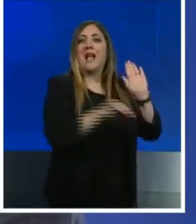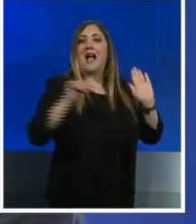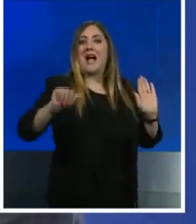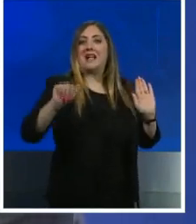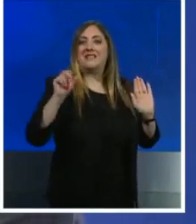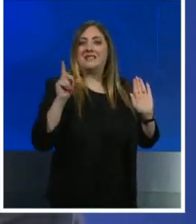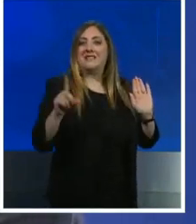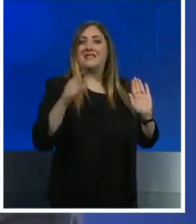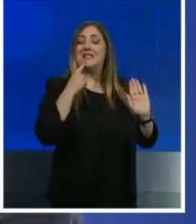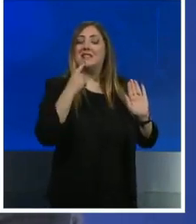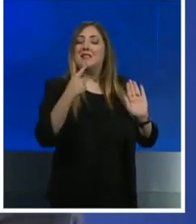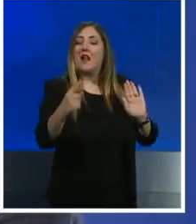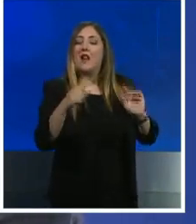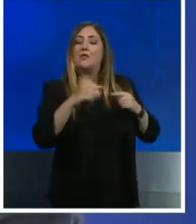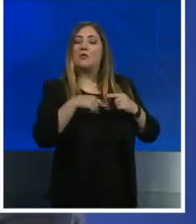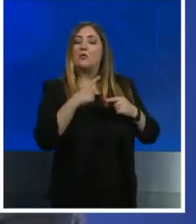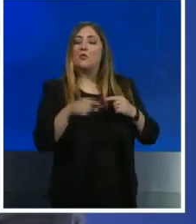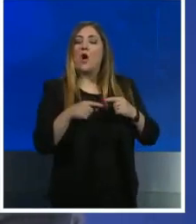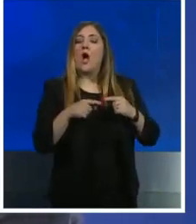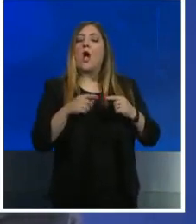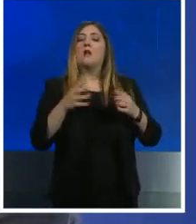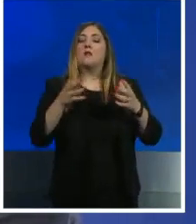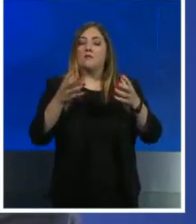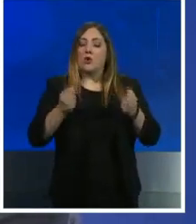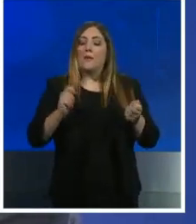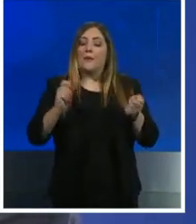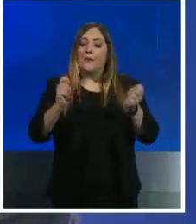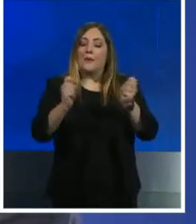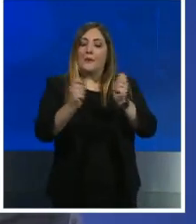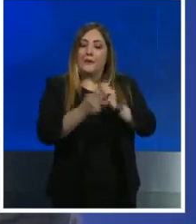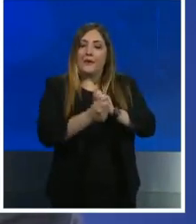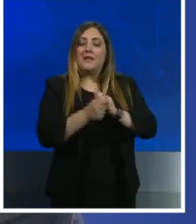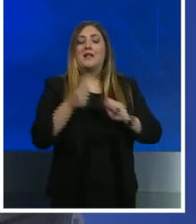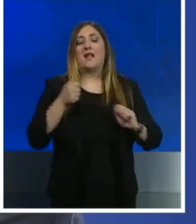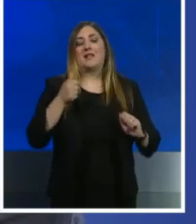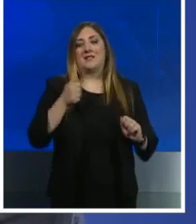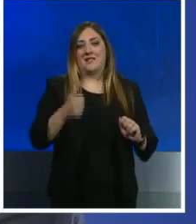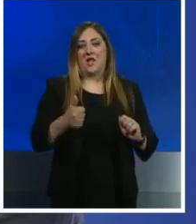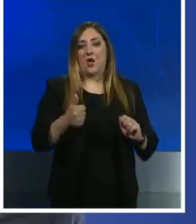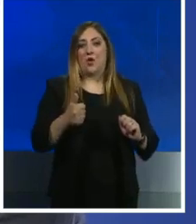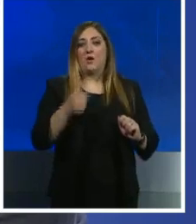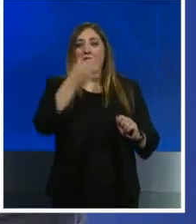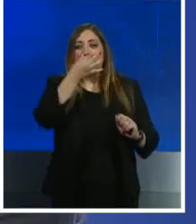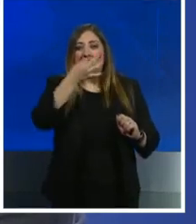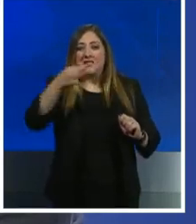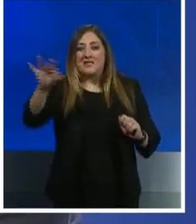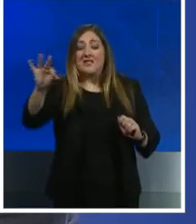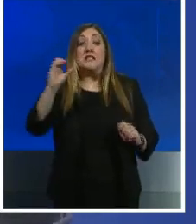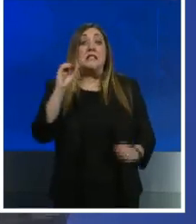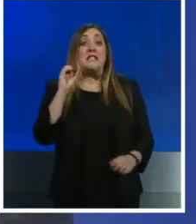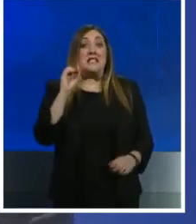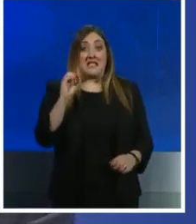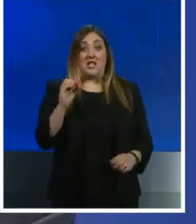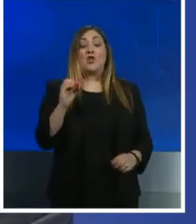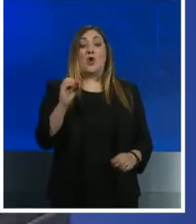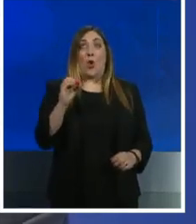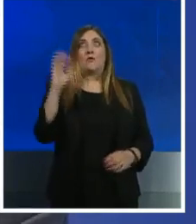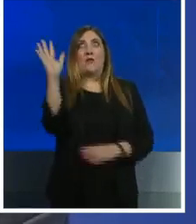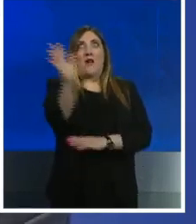dwar il-ħtieġa ta' tranzizzjoni ġusta lejn ekonomija b'żero emissjonijiet netti dejjem f'ġieħ il-bidla